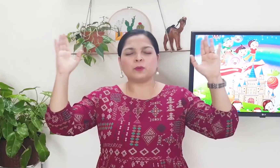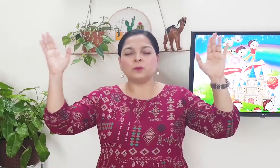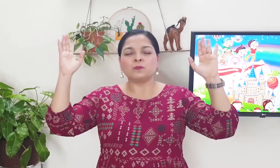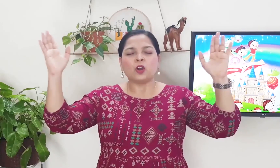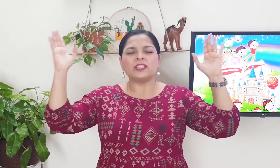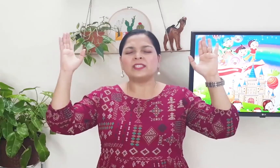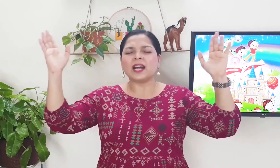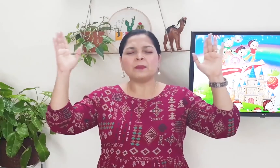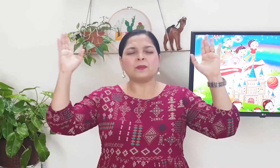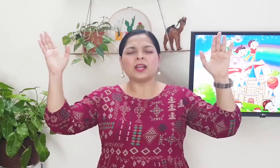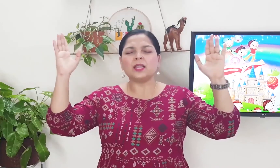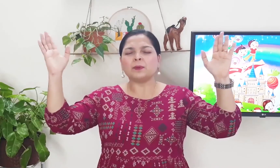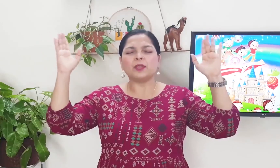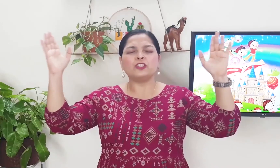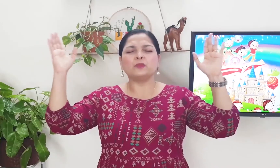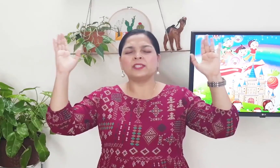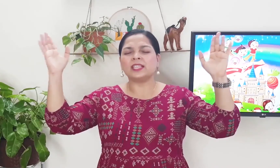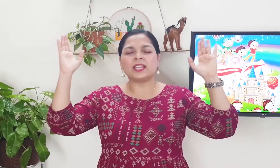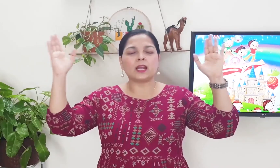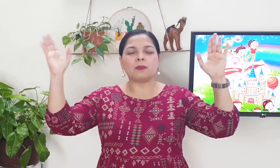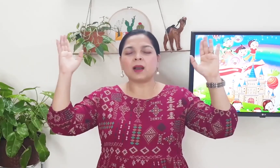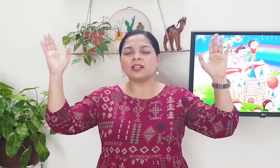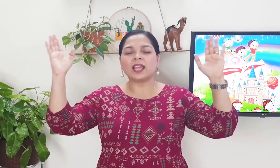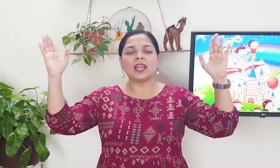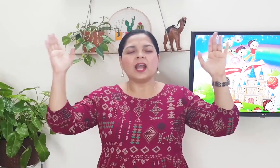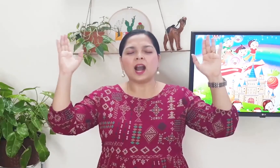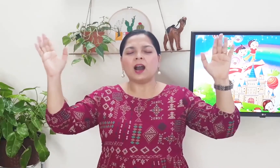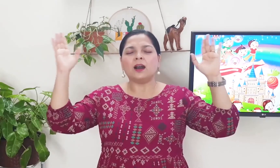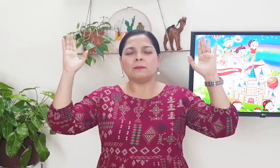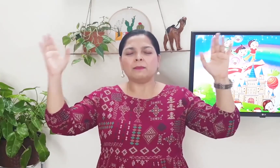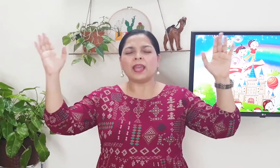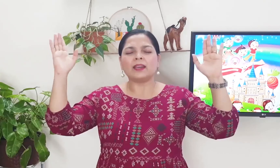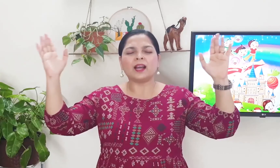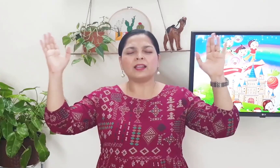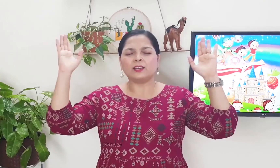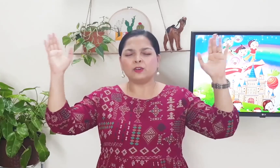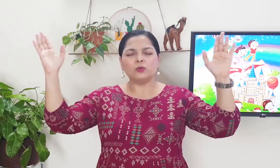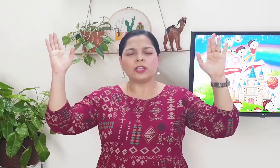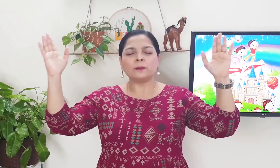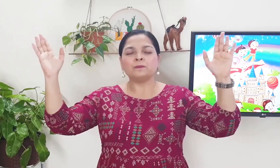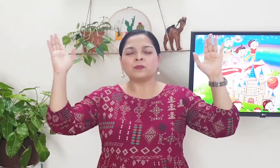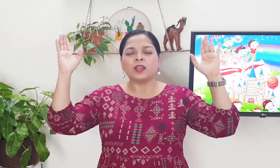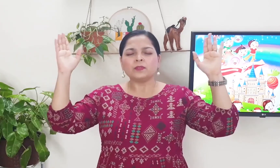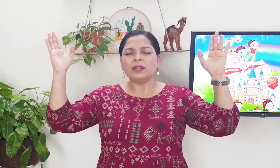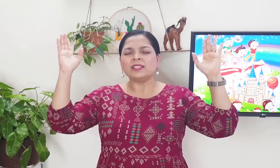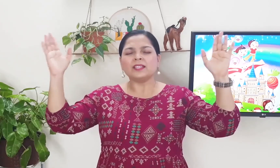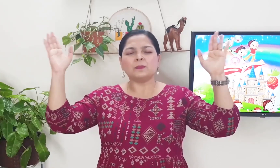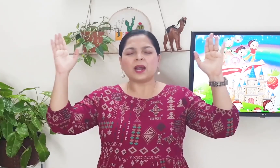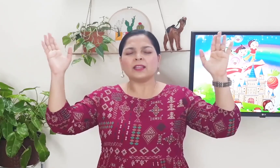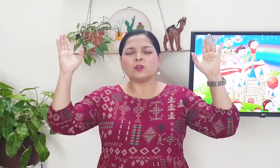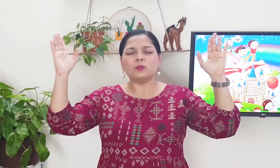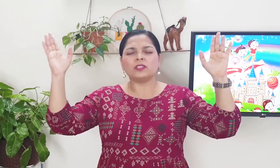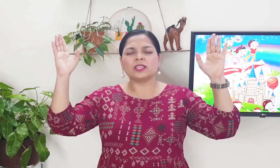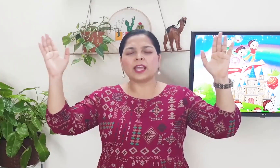धन्यवाद प्रभु। और इस सारी प्रार्थना प्रभु यीशु मसीह के नाम में मांगते हैं, आमेन। हालेलुया। मेरे साथ